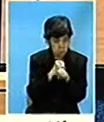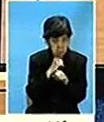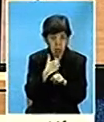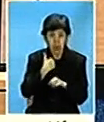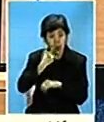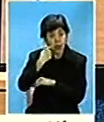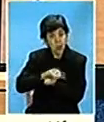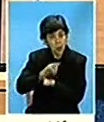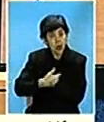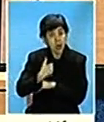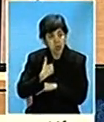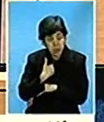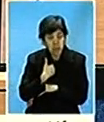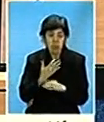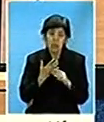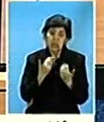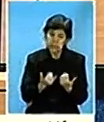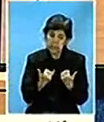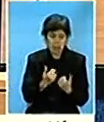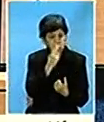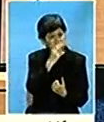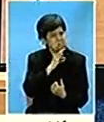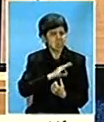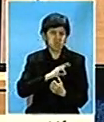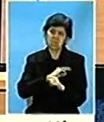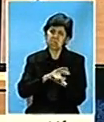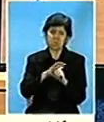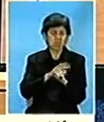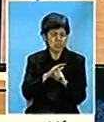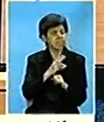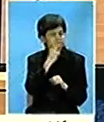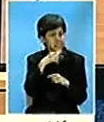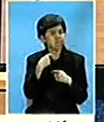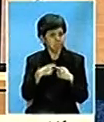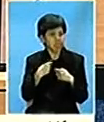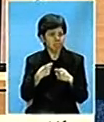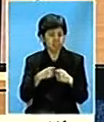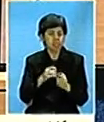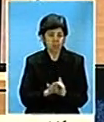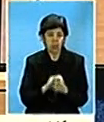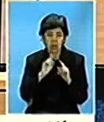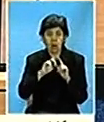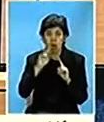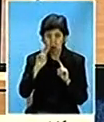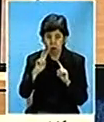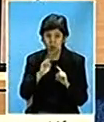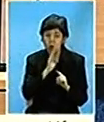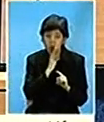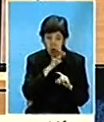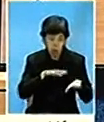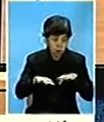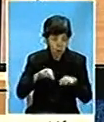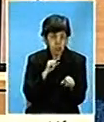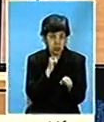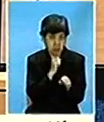ยู่ในขณะนี้เหมือนในขณะนี้ยังไม่ดีขึ้นเป็นเรื่องที่ยากครับ 2. ถ้าการอำนวยความสะด